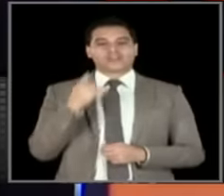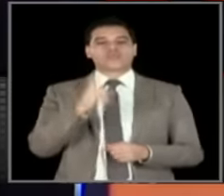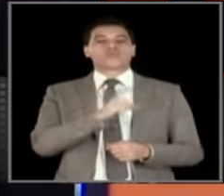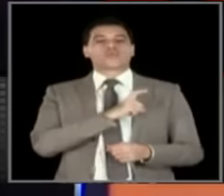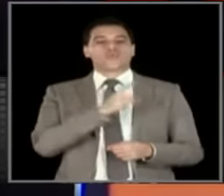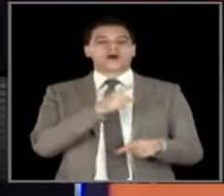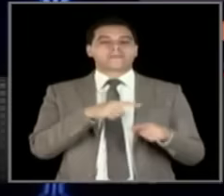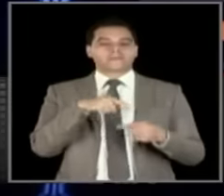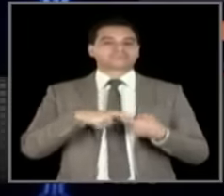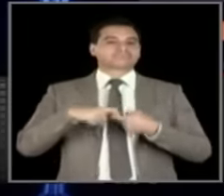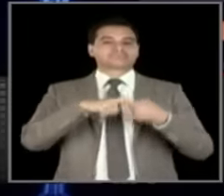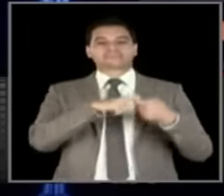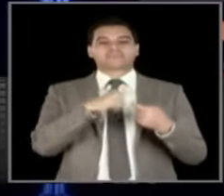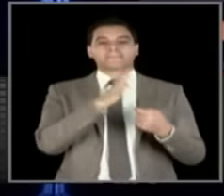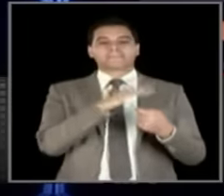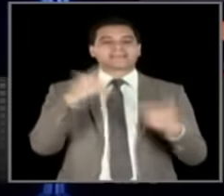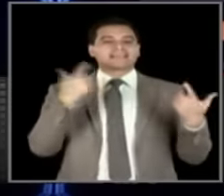طلاب من حوالي 100 دولة